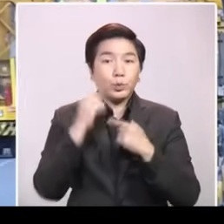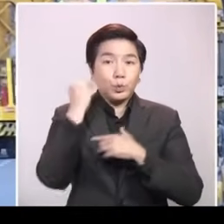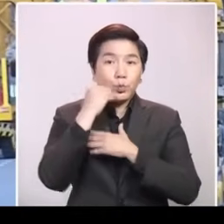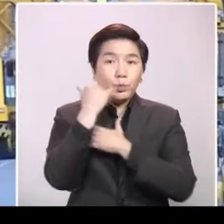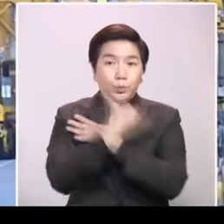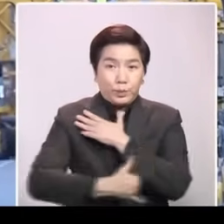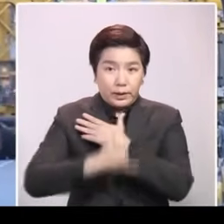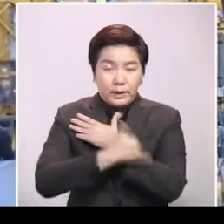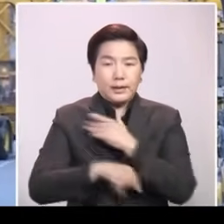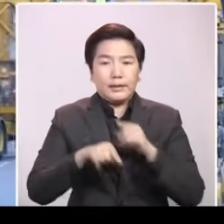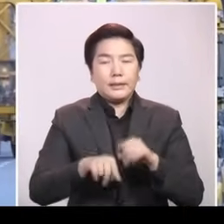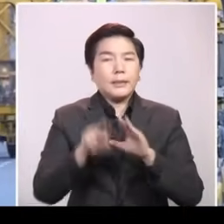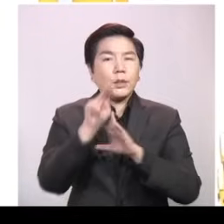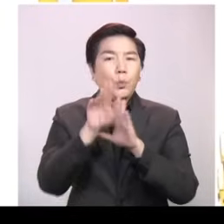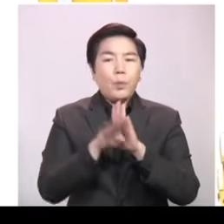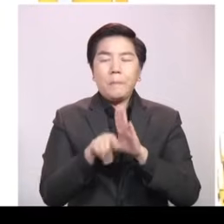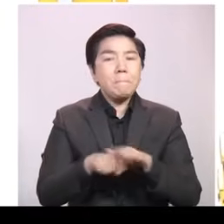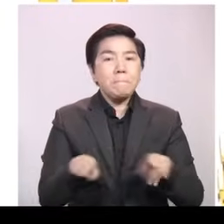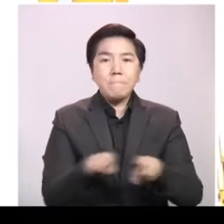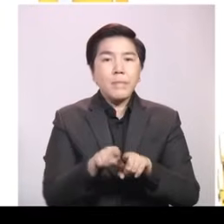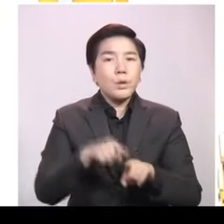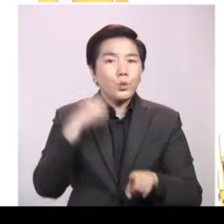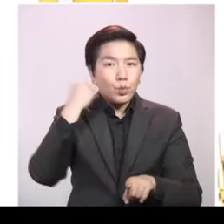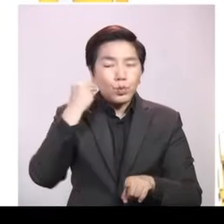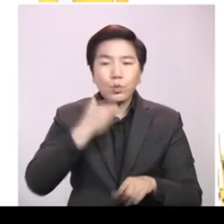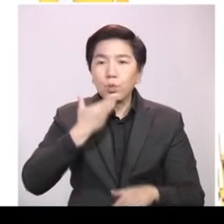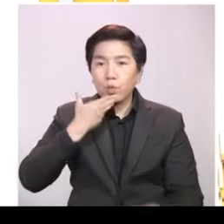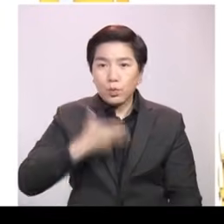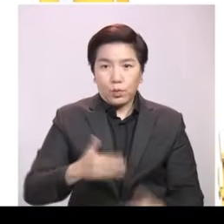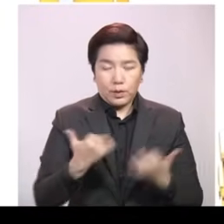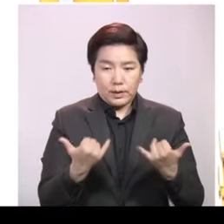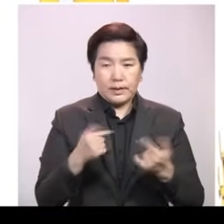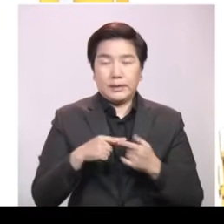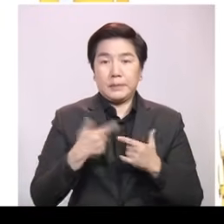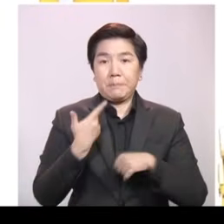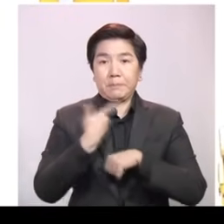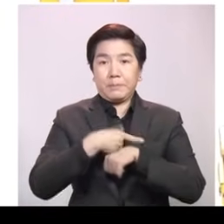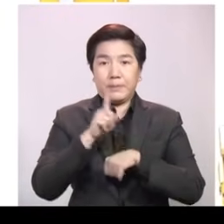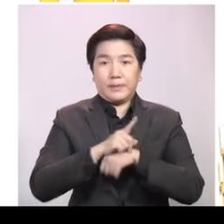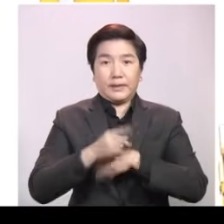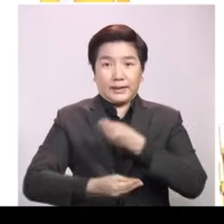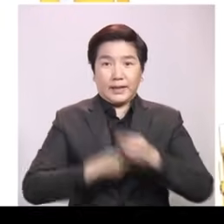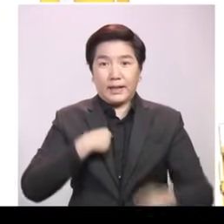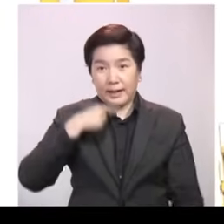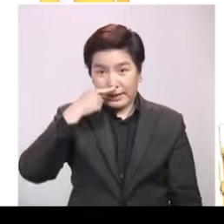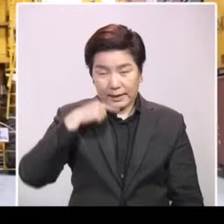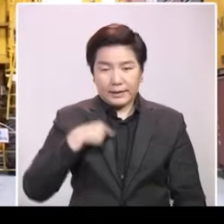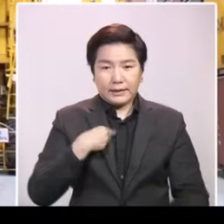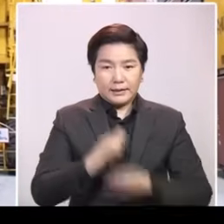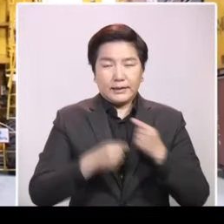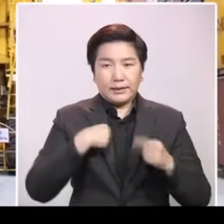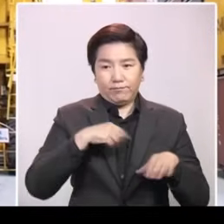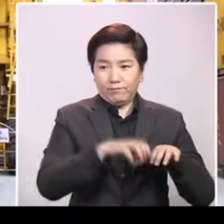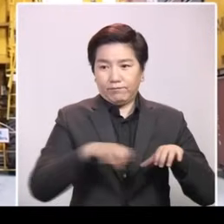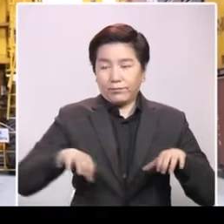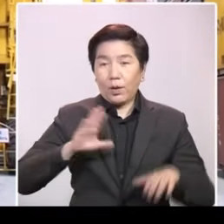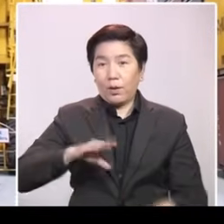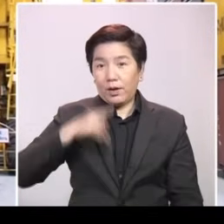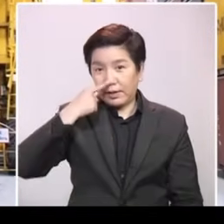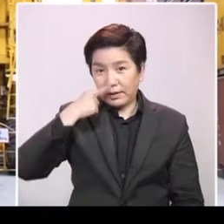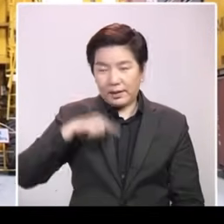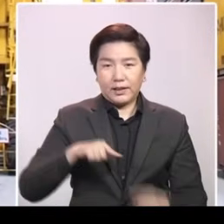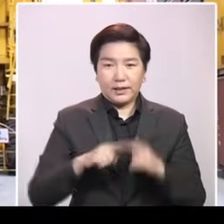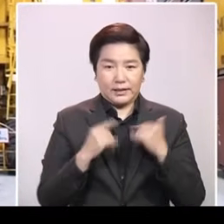ประเทศเดินนโยบายนี้ทั้งหมดนะคะโดยนายสนัอังอุบลกุลประธานกรรมการหอการค้าไทยและสภาหอการค้าแห่งประเทศ